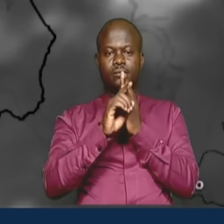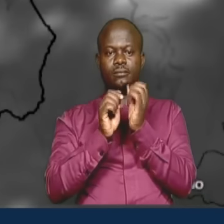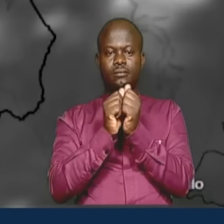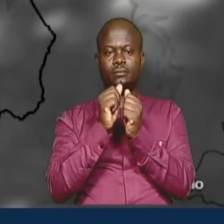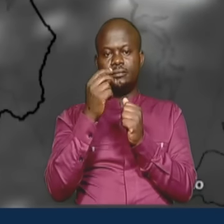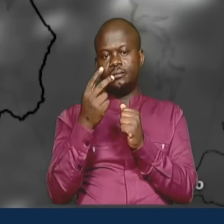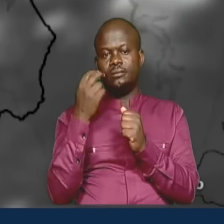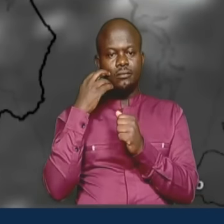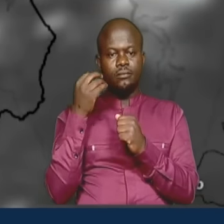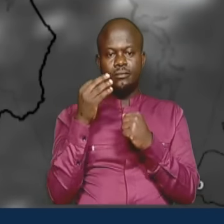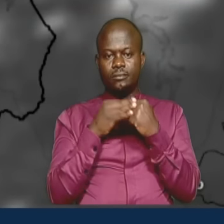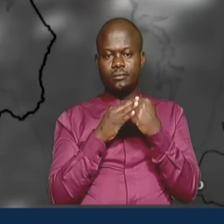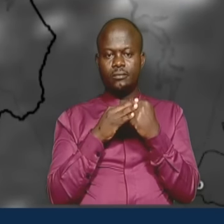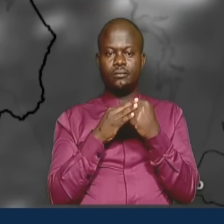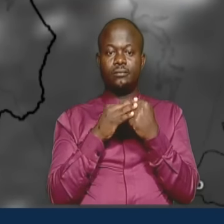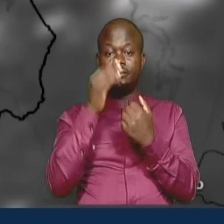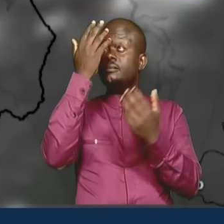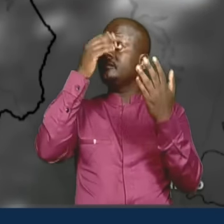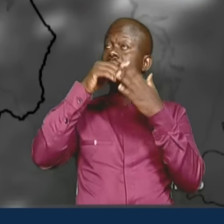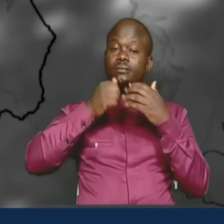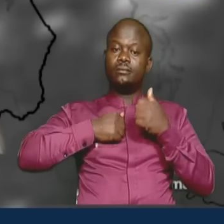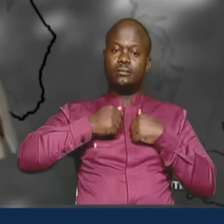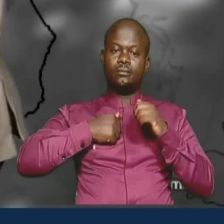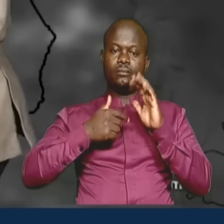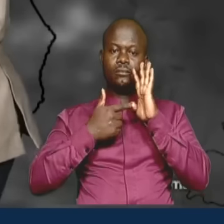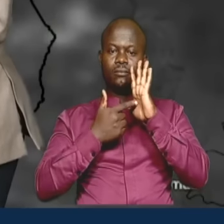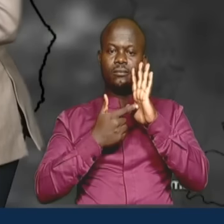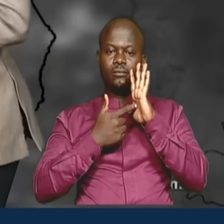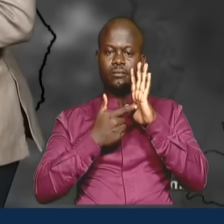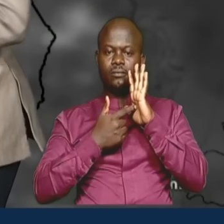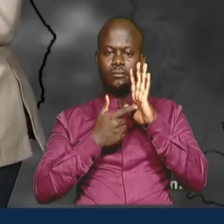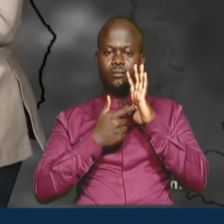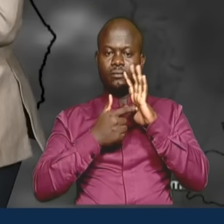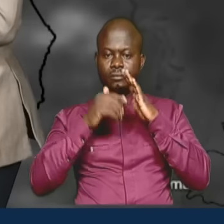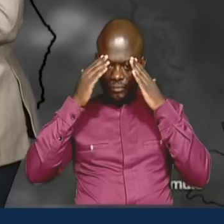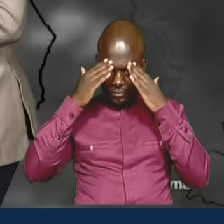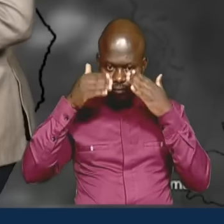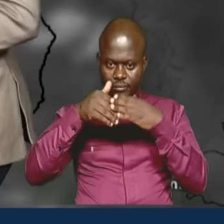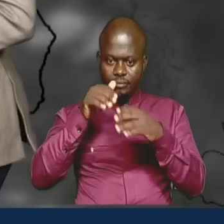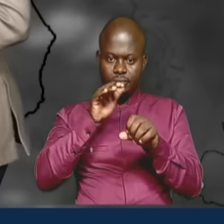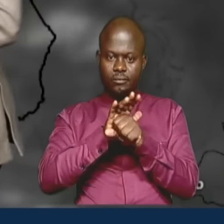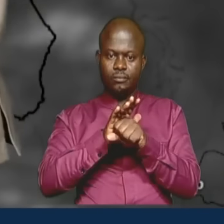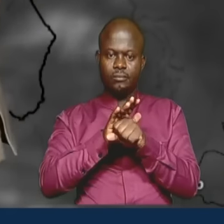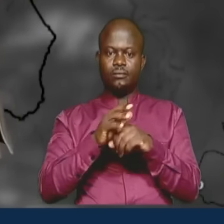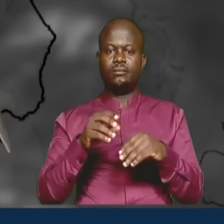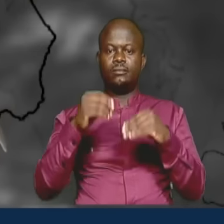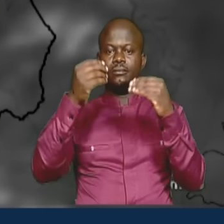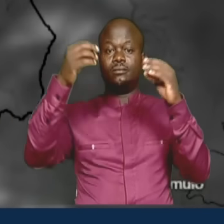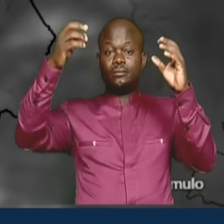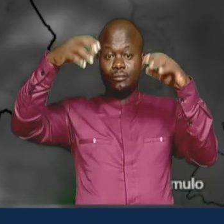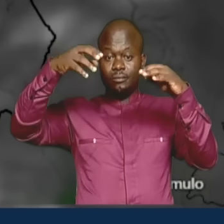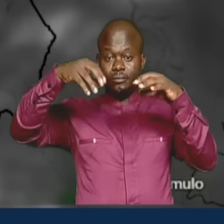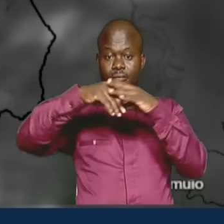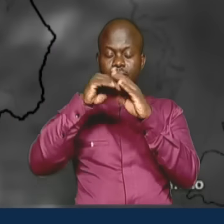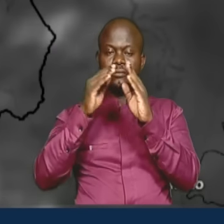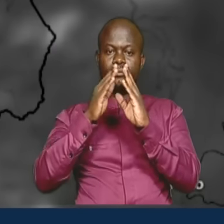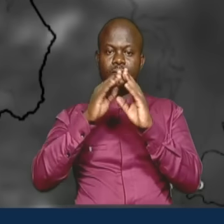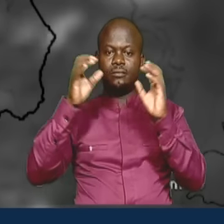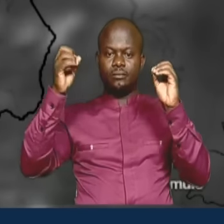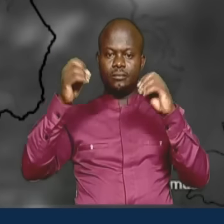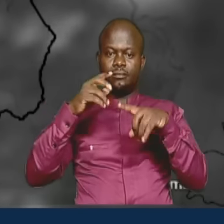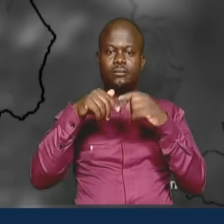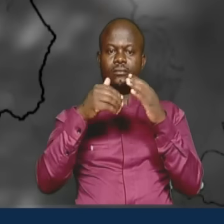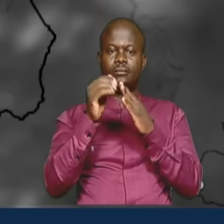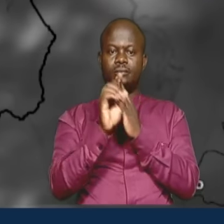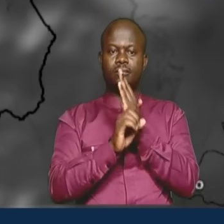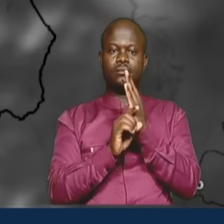12 Ugushyingo, ikirere cy'u Rwanda cyaranzwe n'ibicu byiganje byaje gutanga imvura mu mujyi wa Kigali no mu